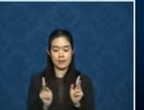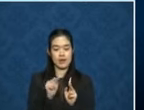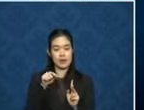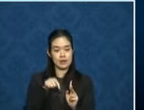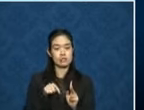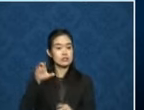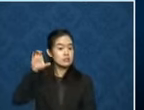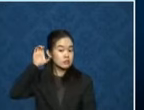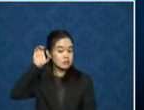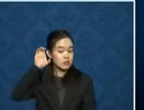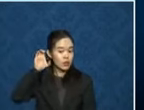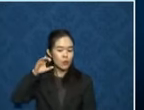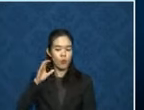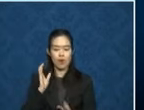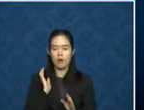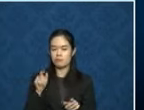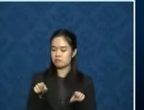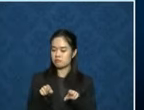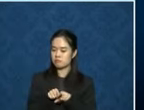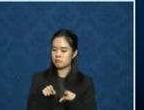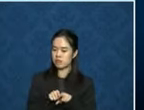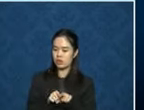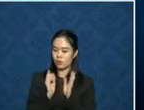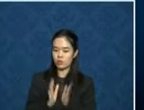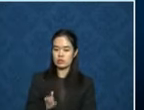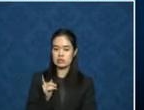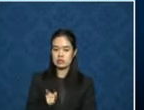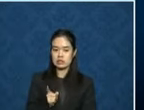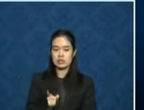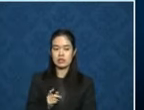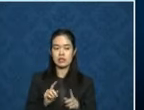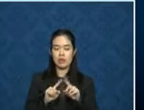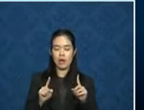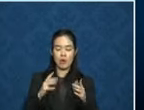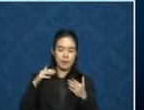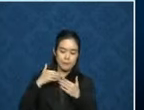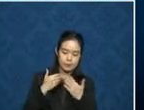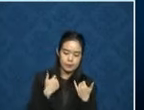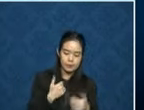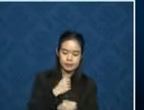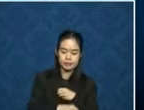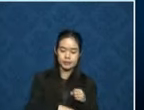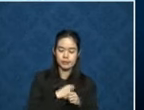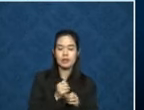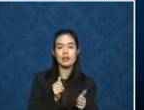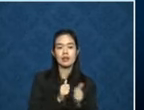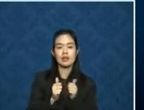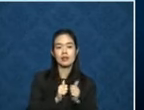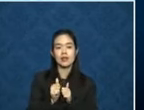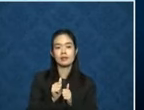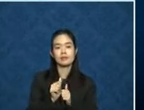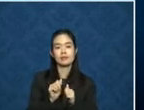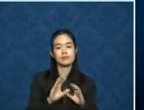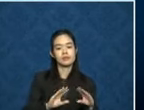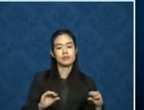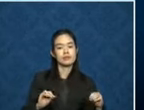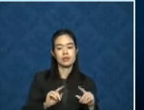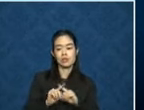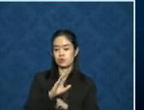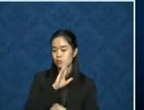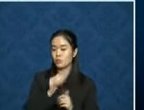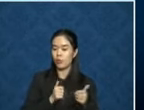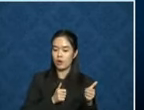เนี่ยเชื่อได้ว่าเป็นมนุษย์จริงๆครับซึ่งไม่ได้ทำการแข่งขันในปีถัดมานะครับท่ามกลางการคาดเดาว่าปัญญาประดิษฐ์ตัวดังกล่าวหากมีการ